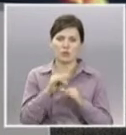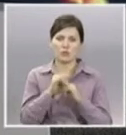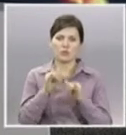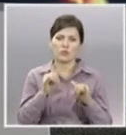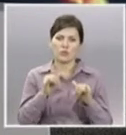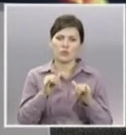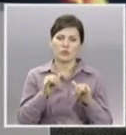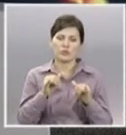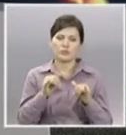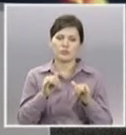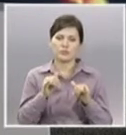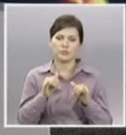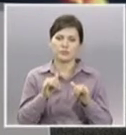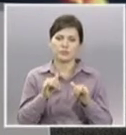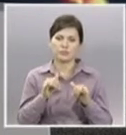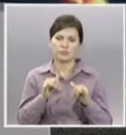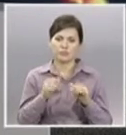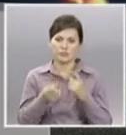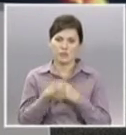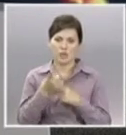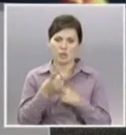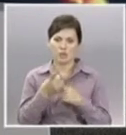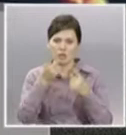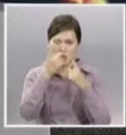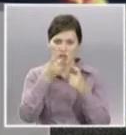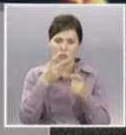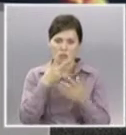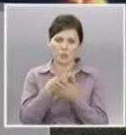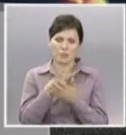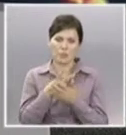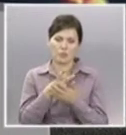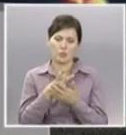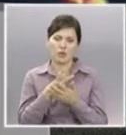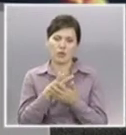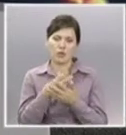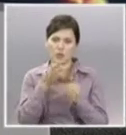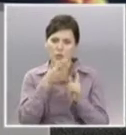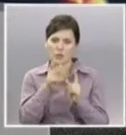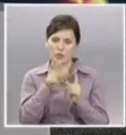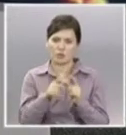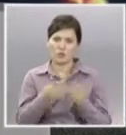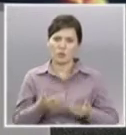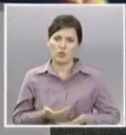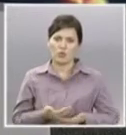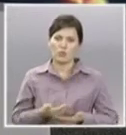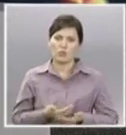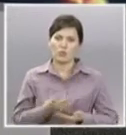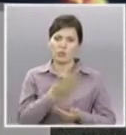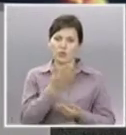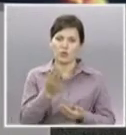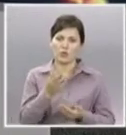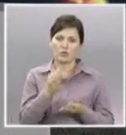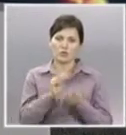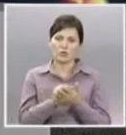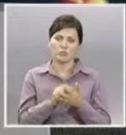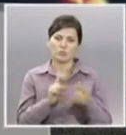біз мұрағаттық анықтамалар береміз. Ол не деген сөз? Кез келген адамның өмірі осы да